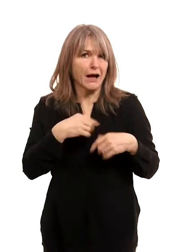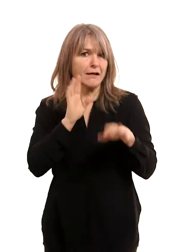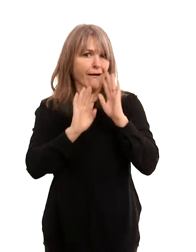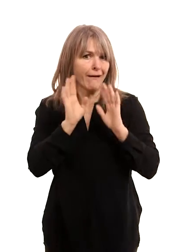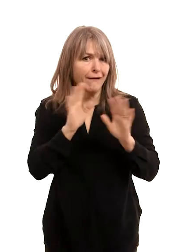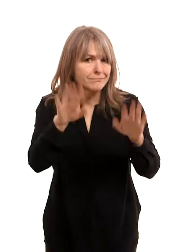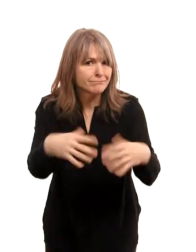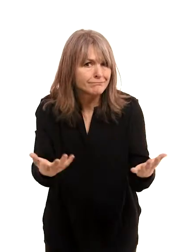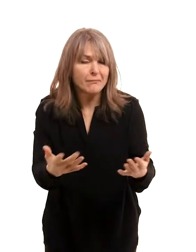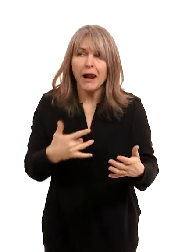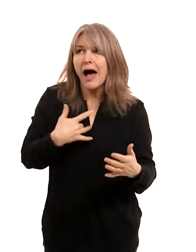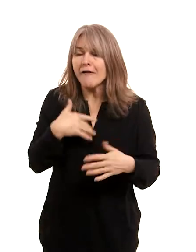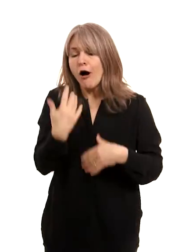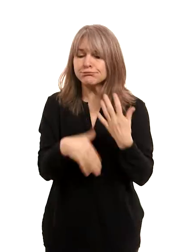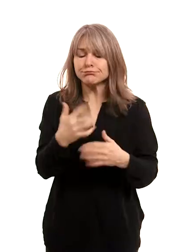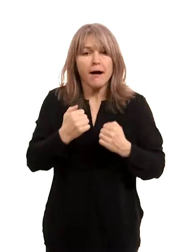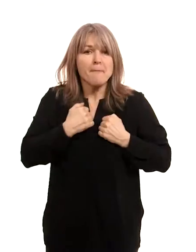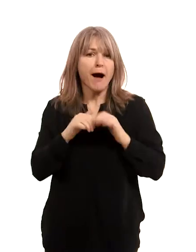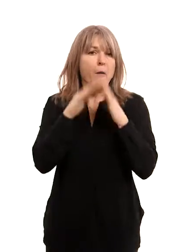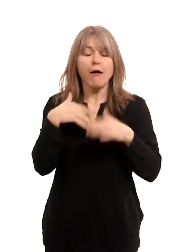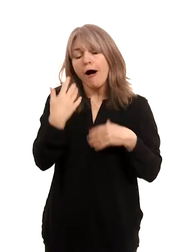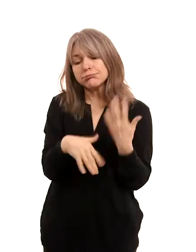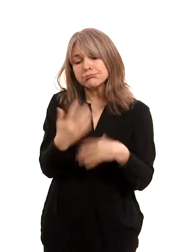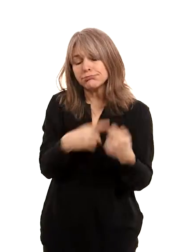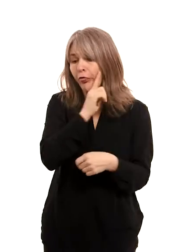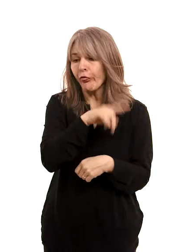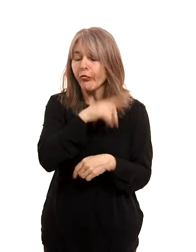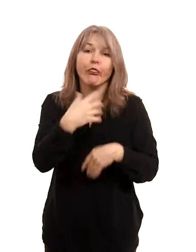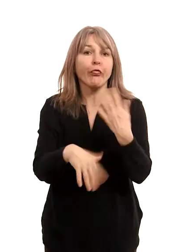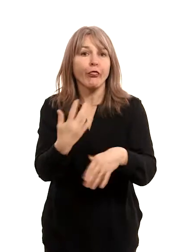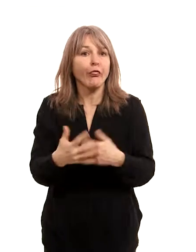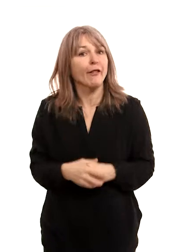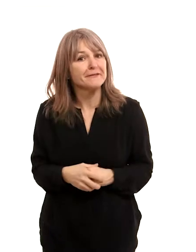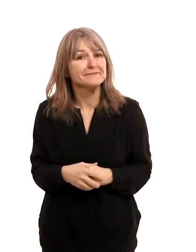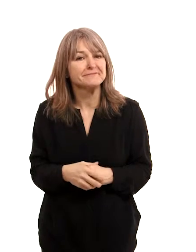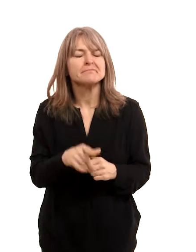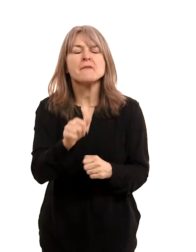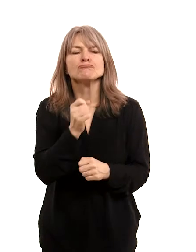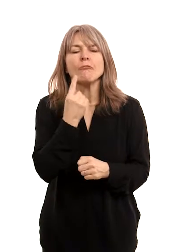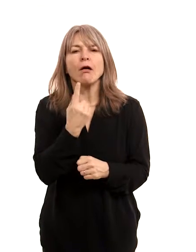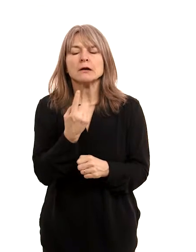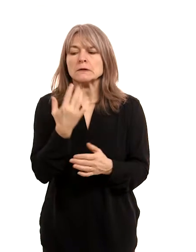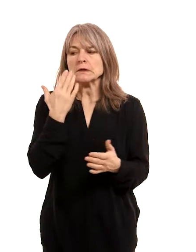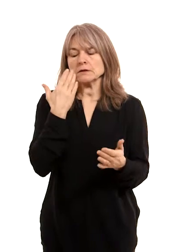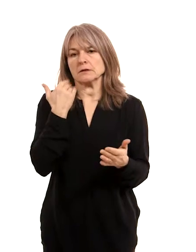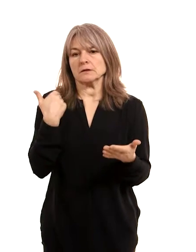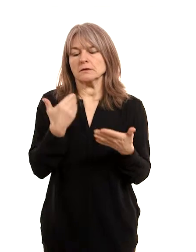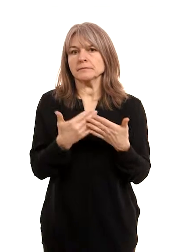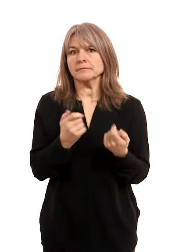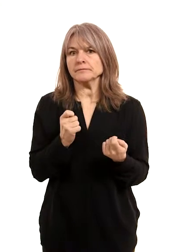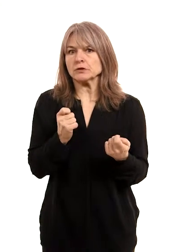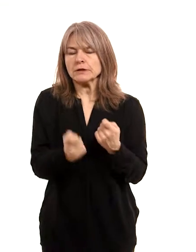byw bywyd, byw yn bobl bach yn unan. Fi wedi gweld dros blynyddoedd diwethaf pa mor bwysig yw